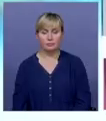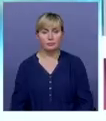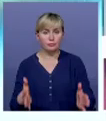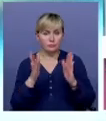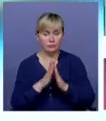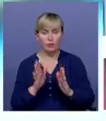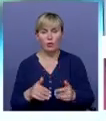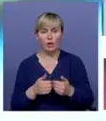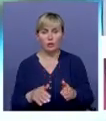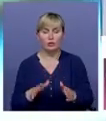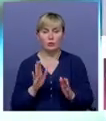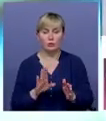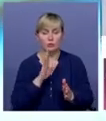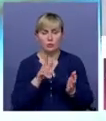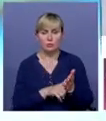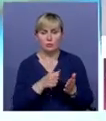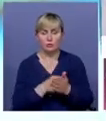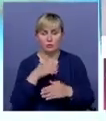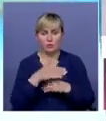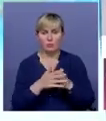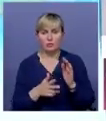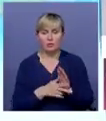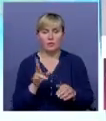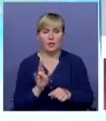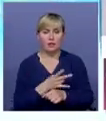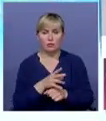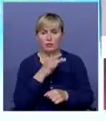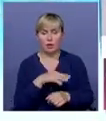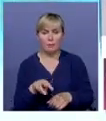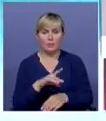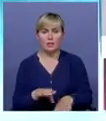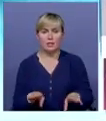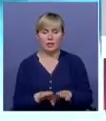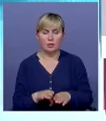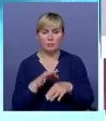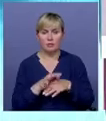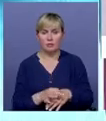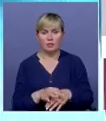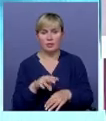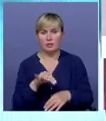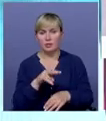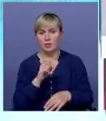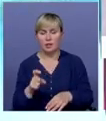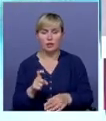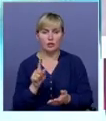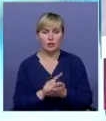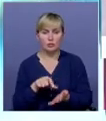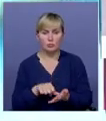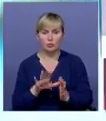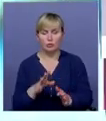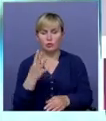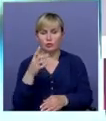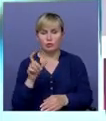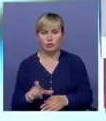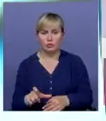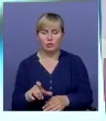Мечети будут открыты только с 7 утра до 8 вечера. В ночное время мы закрыты. При проведении никаха должны присутствовать лишь 4